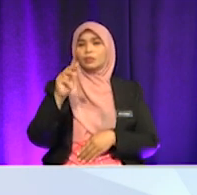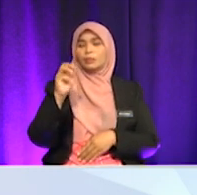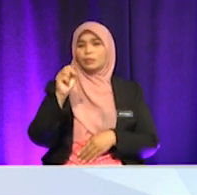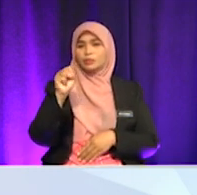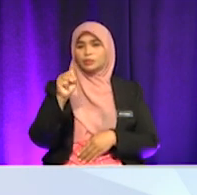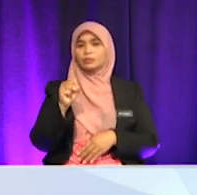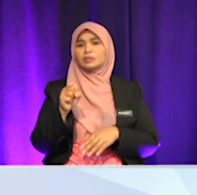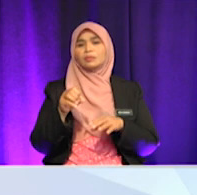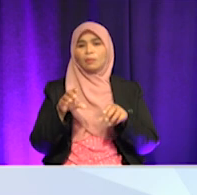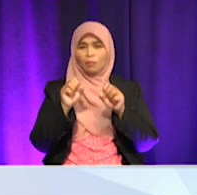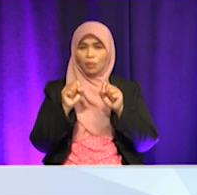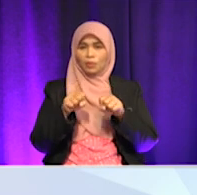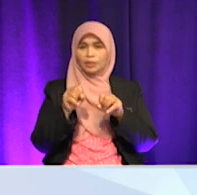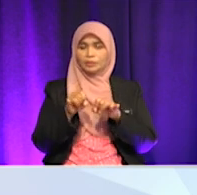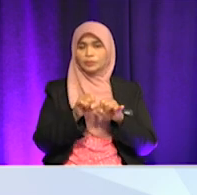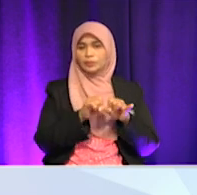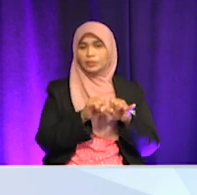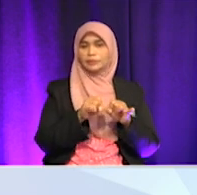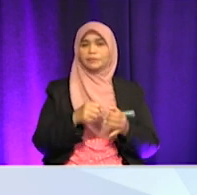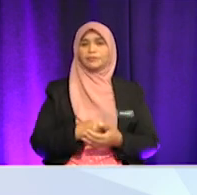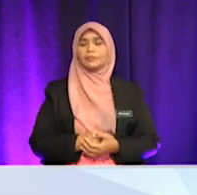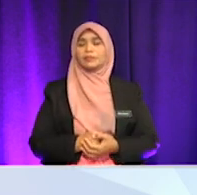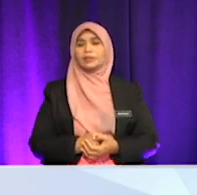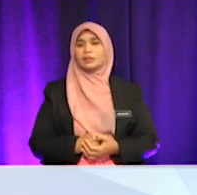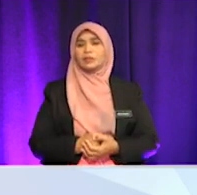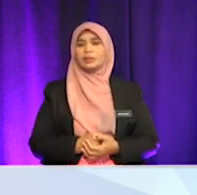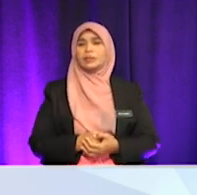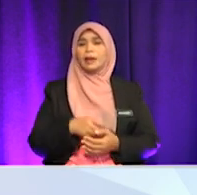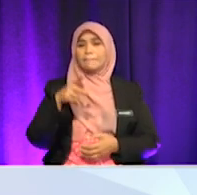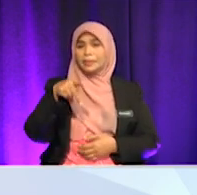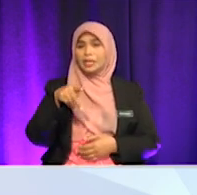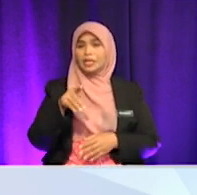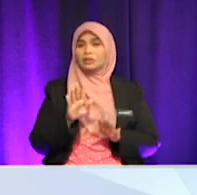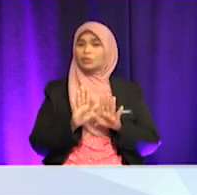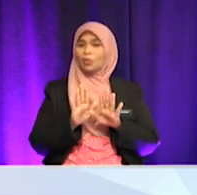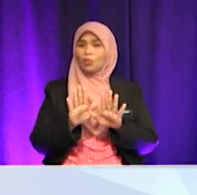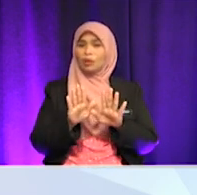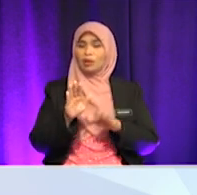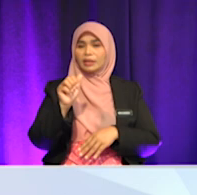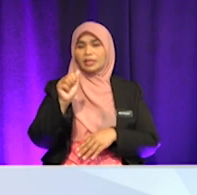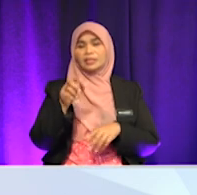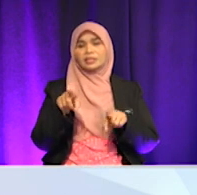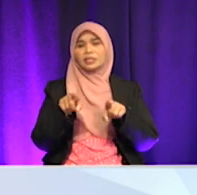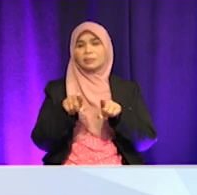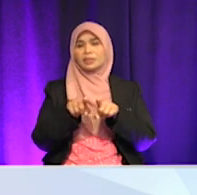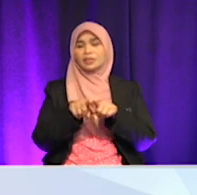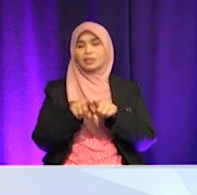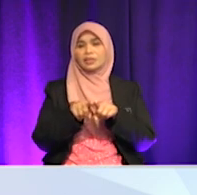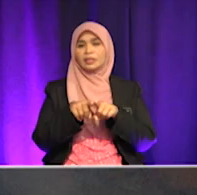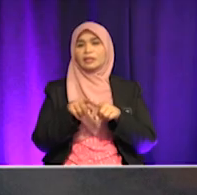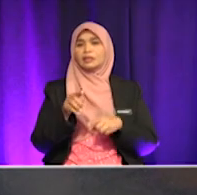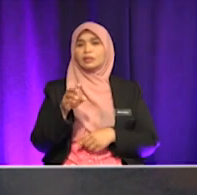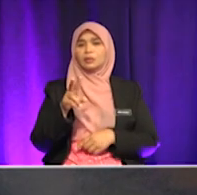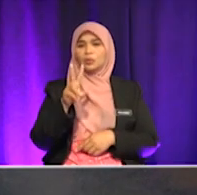bersamaan dengan P tolak 2, P tolak A per dengan 2. Sebab 2 dengan B tu dah